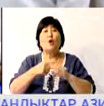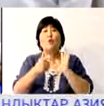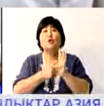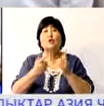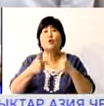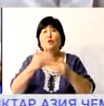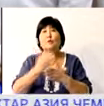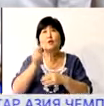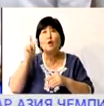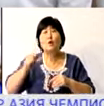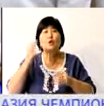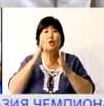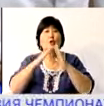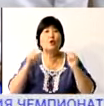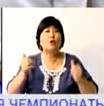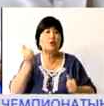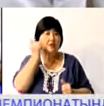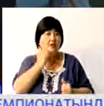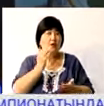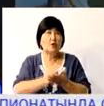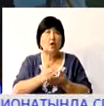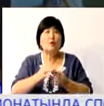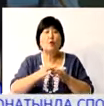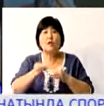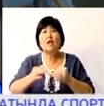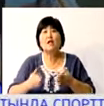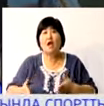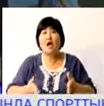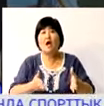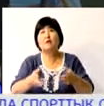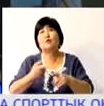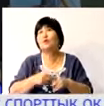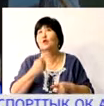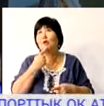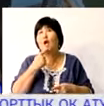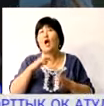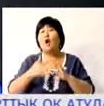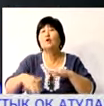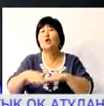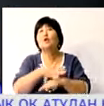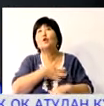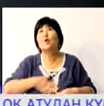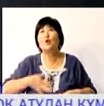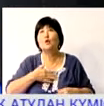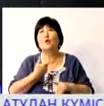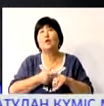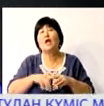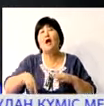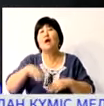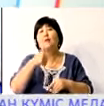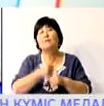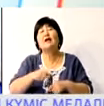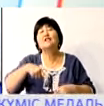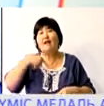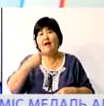бар оқушылар үйінің тозығы жеткен. Сарбұлақ ықшам ауданындағы автожолдың жайы да күрделі. Аудан жұртшылығын толғантқан түйткілдер аймақ басшысына